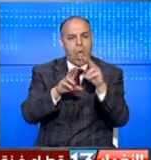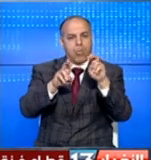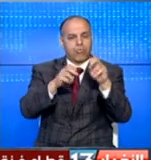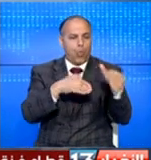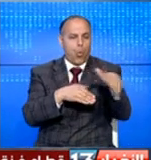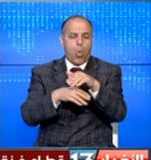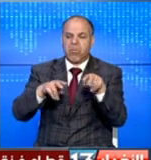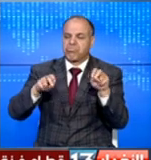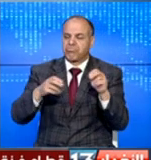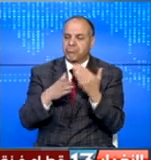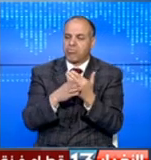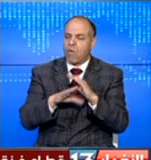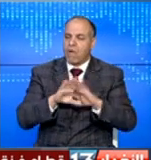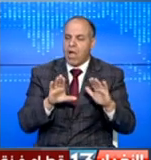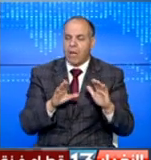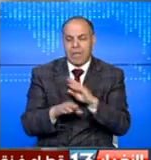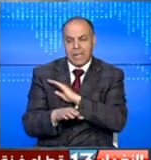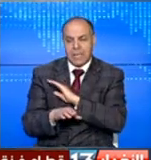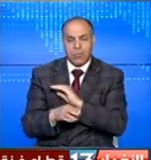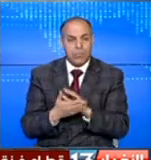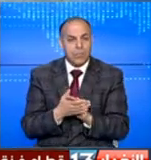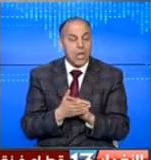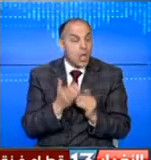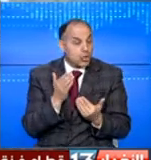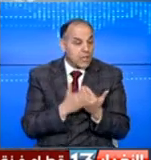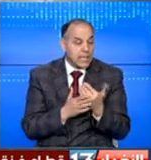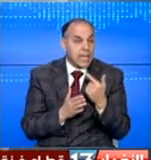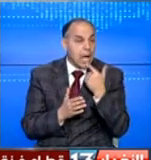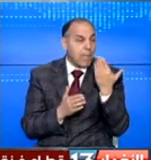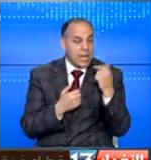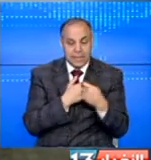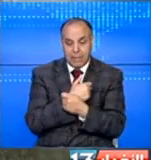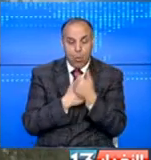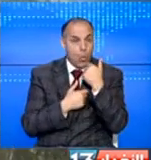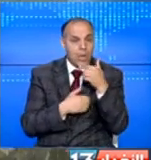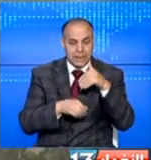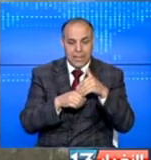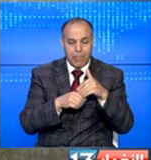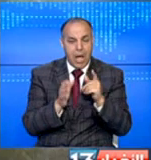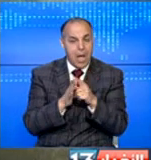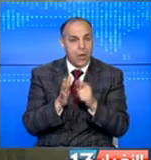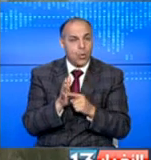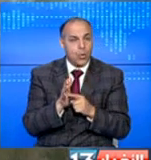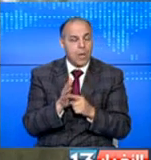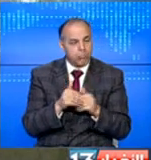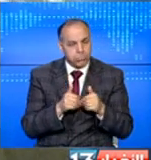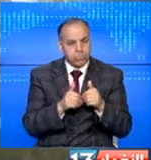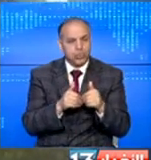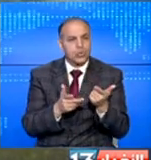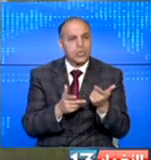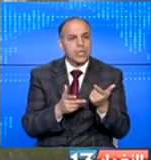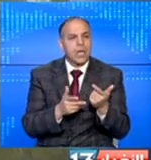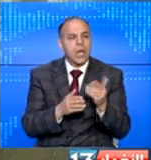البلدات والمستوطنات المتاخمة للقطاع. تطورات تأتي قبل أسبوع من انتخابات تشريعية مصيرية بالنسبة